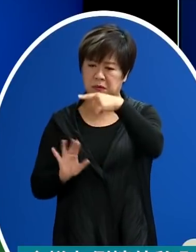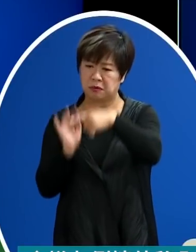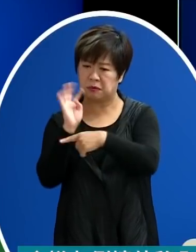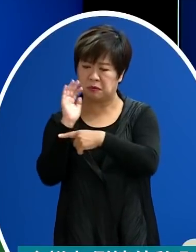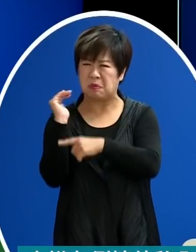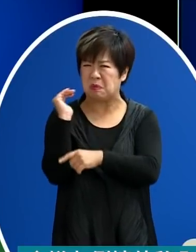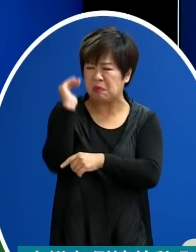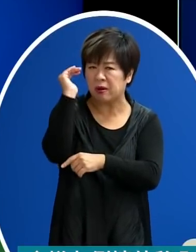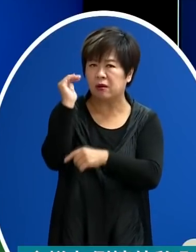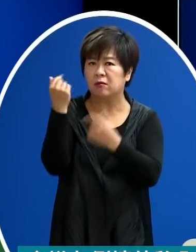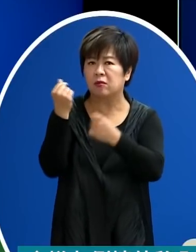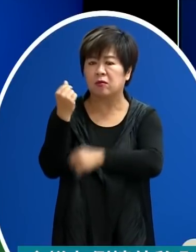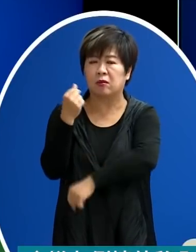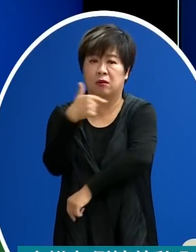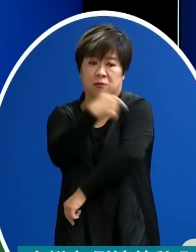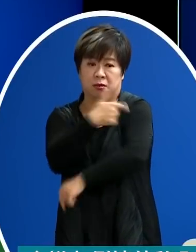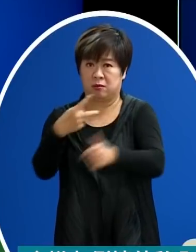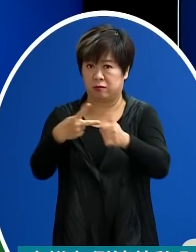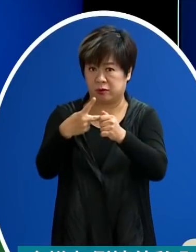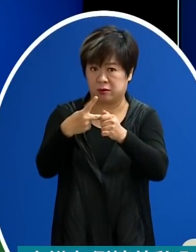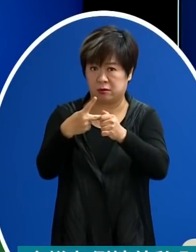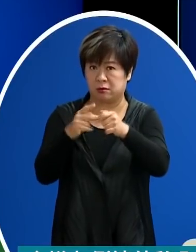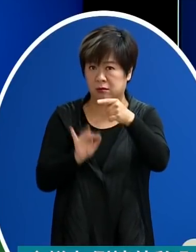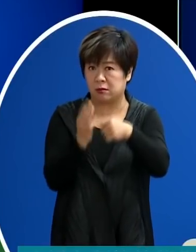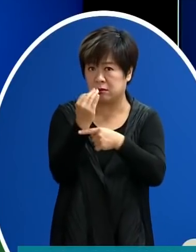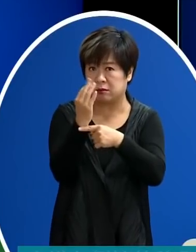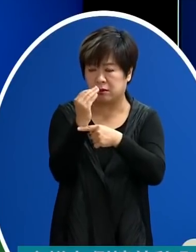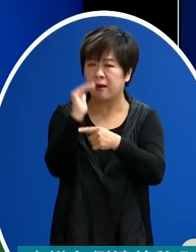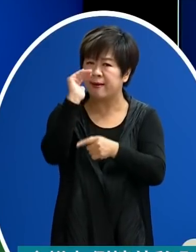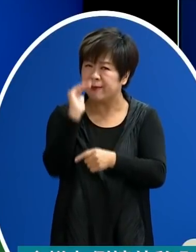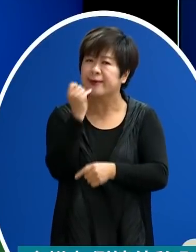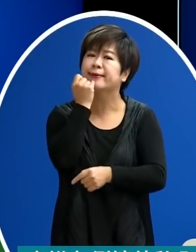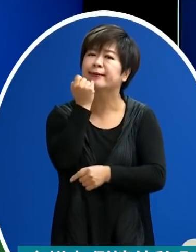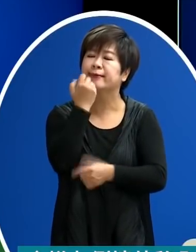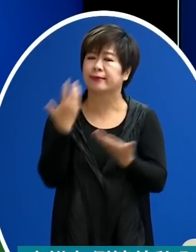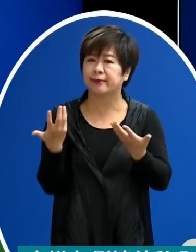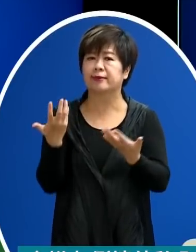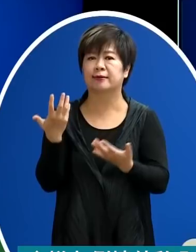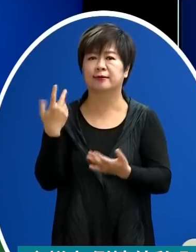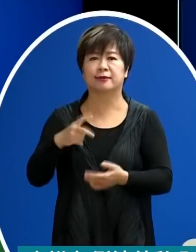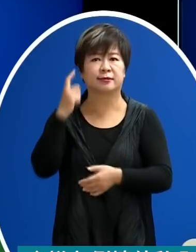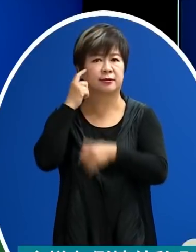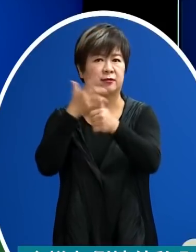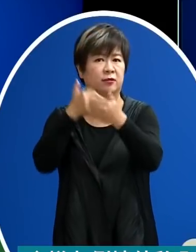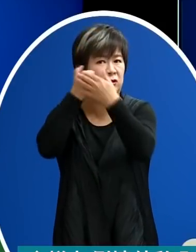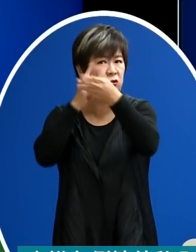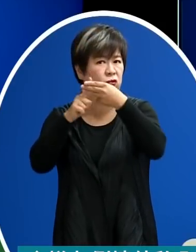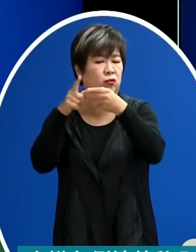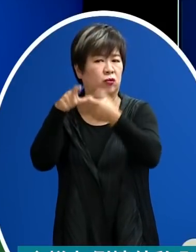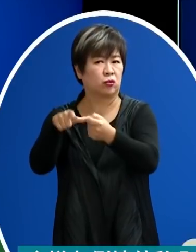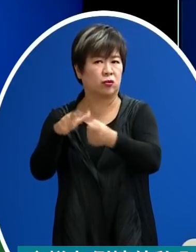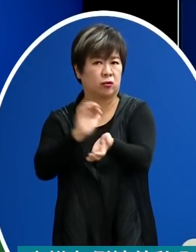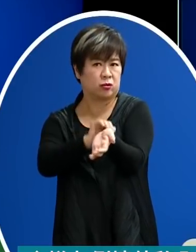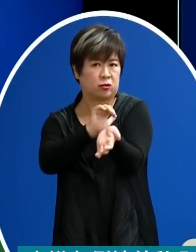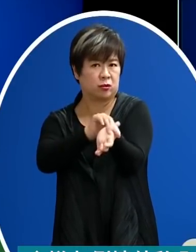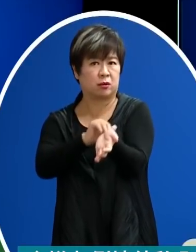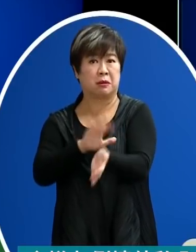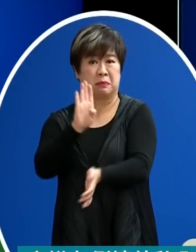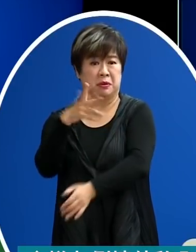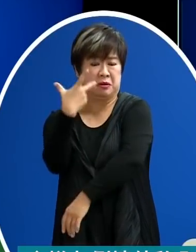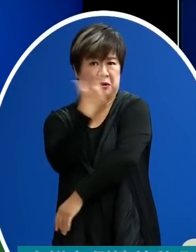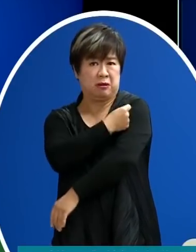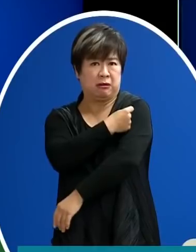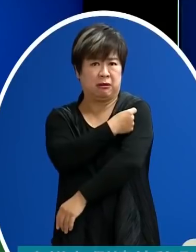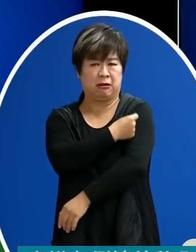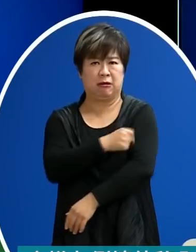成的门槛吗？比如说第二季达到几成会更有希望降级？第二题是想要请问，恩主公医院施打 BNT 疫苗原